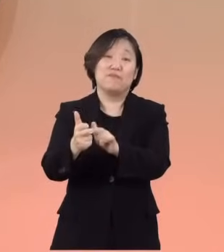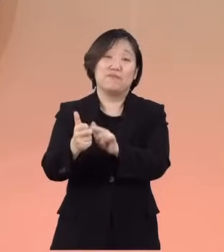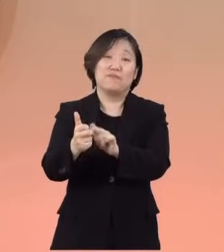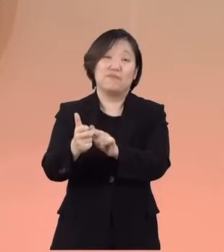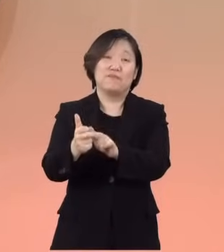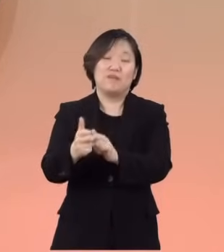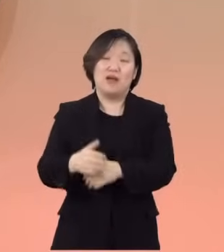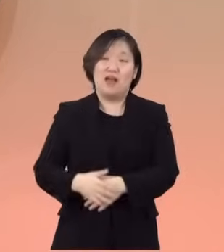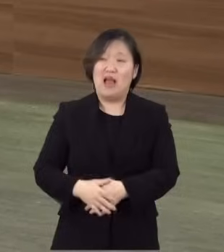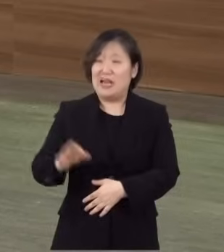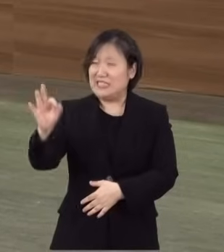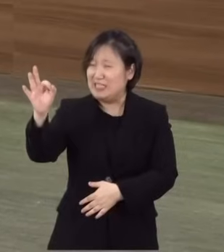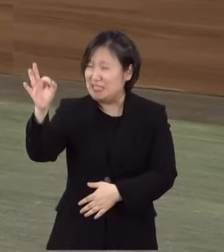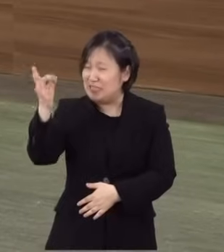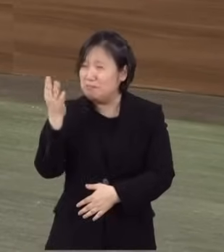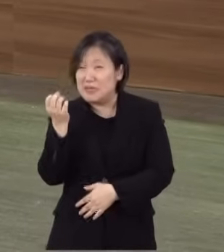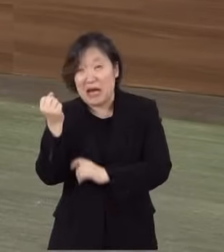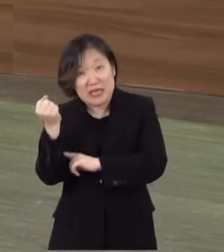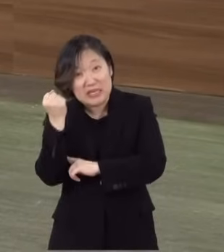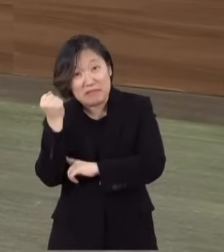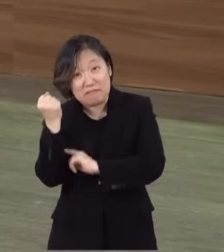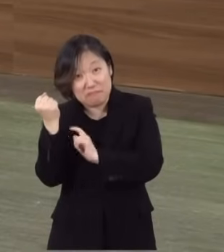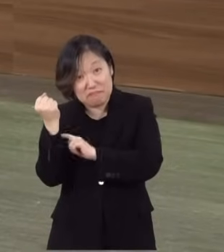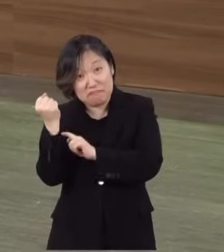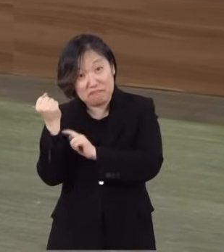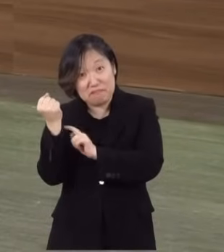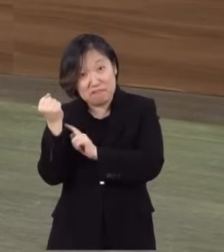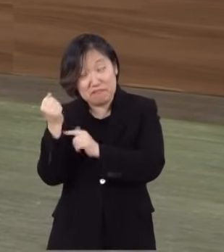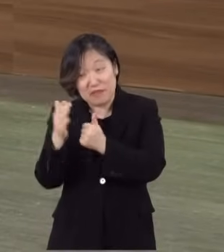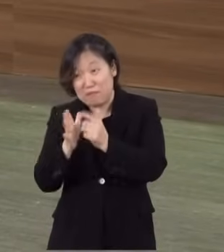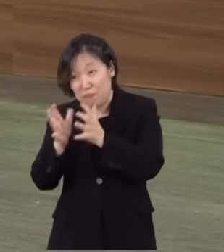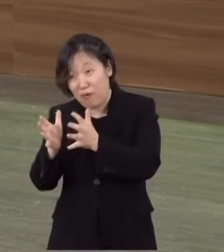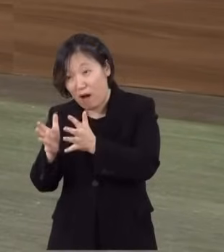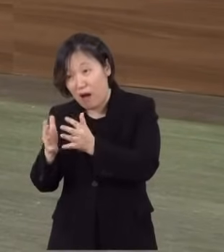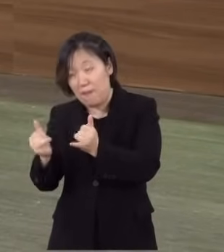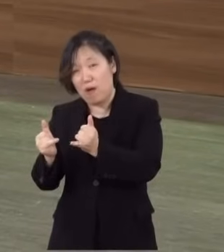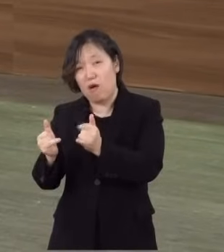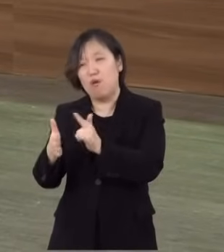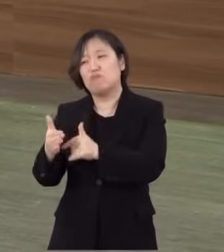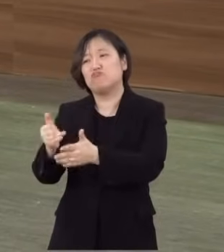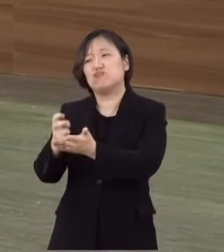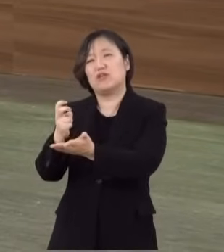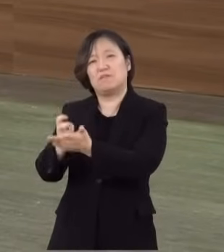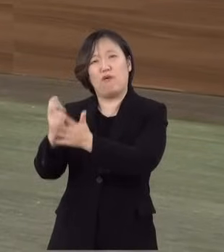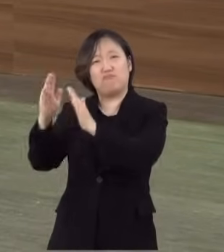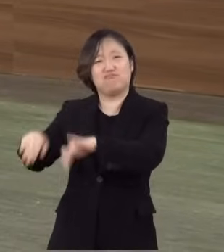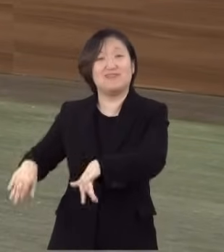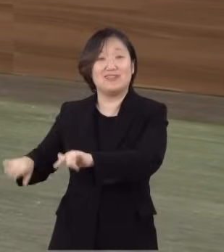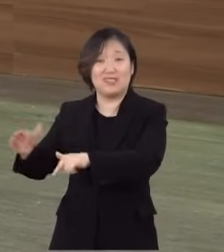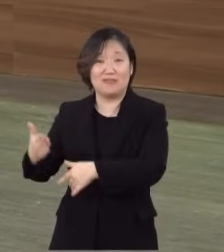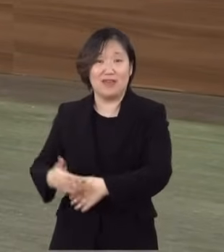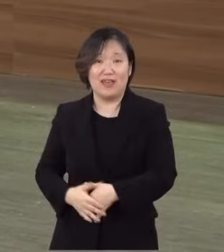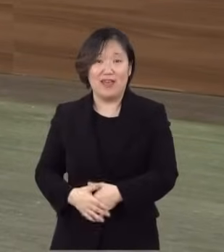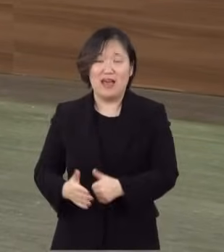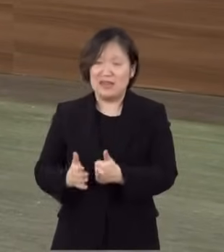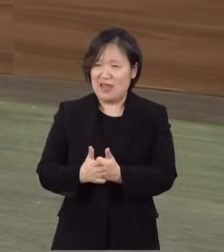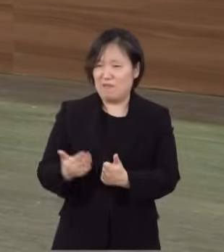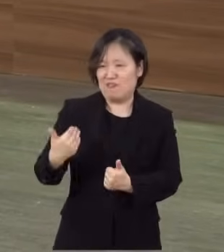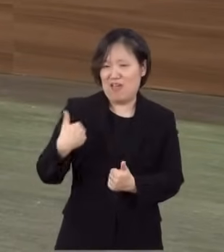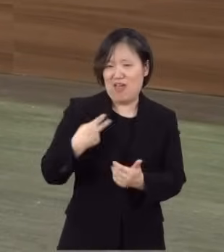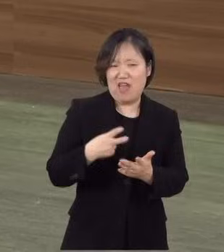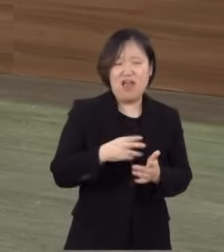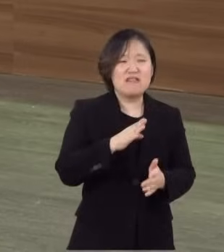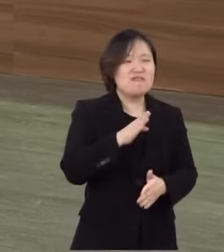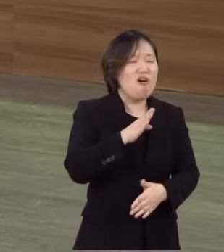무너지게 된다 부처님의 발른 법이 오래오래 지속되려면 진리와